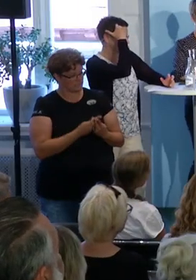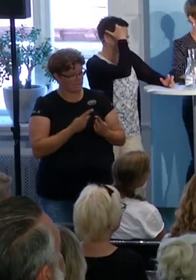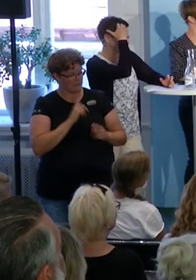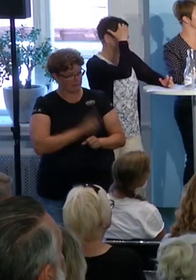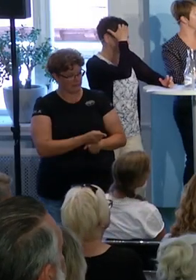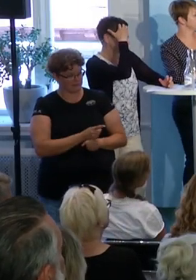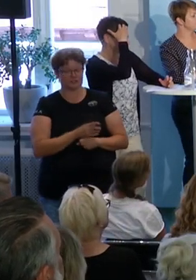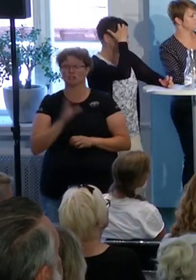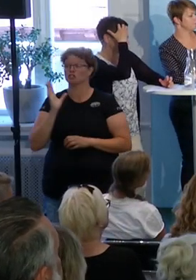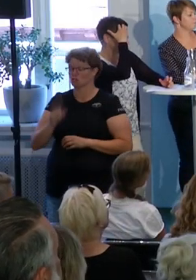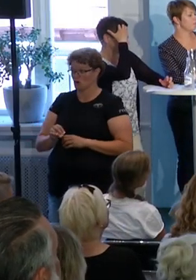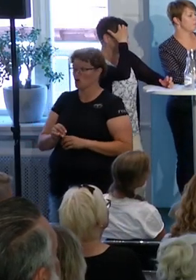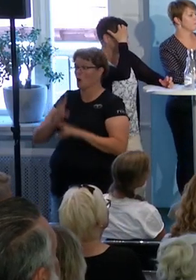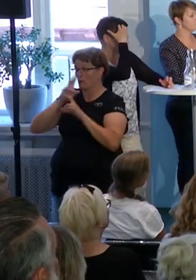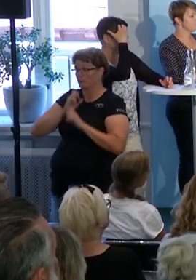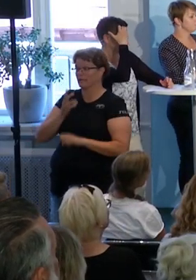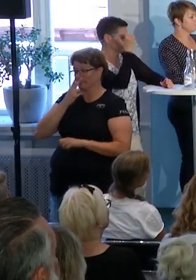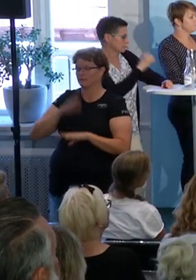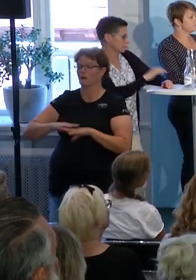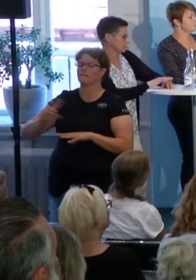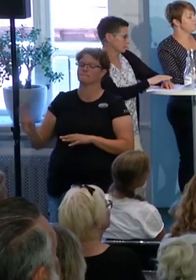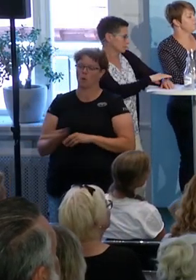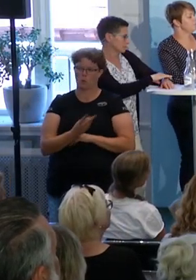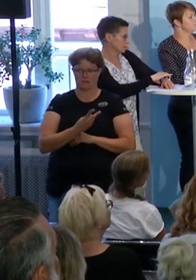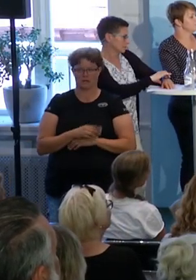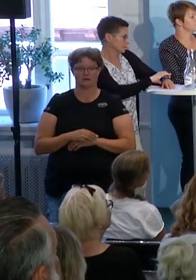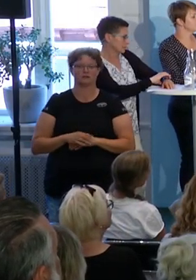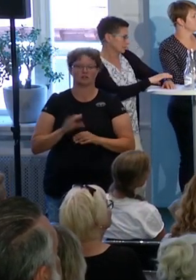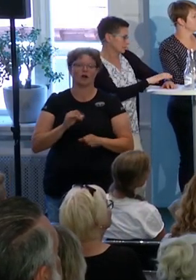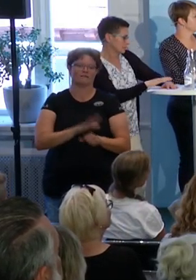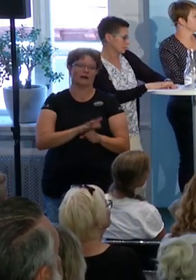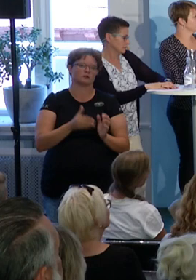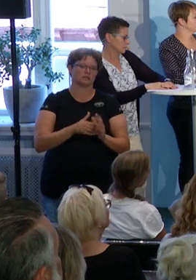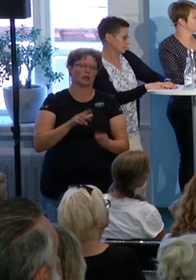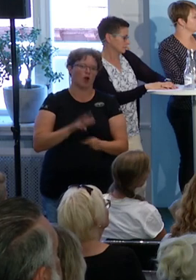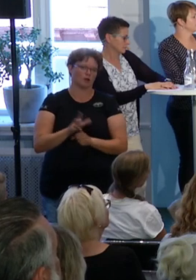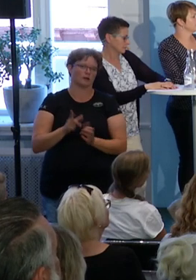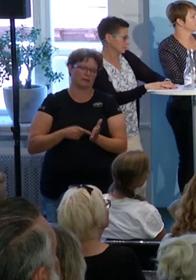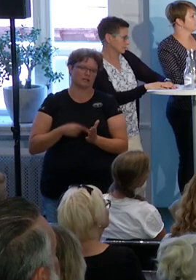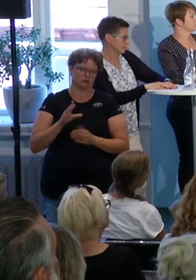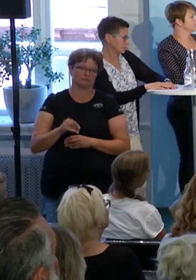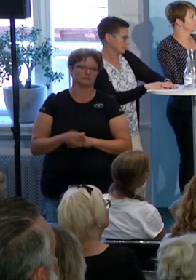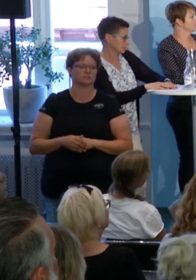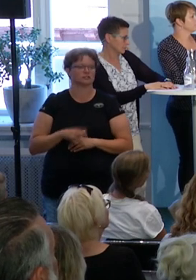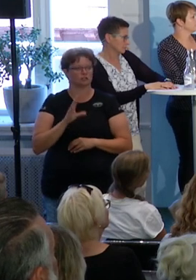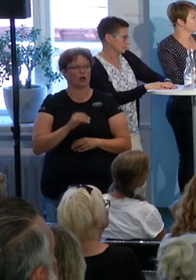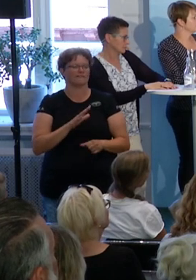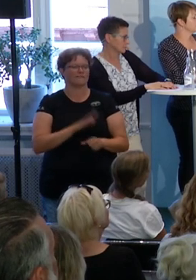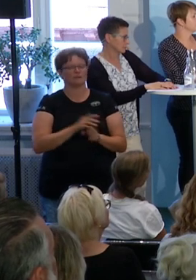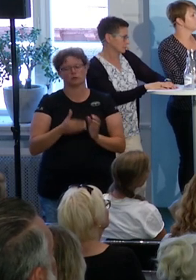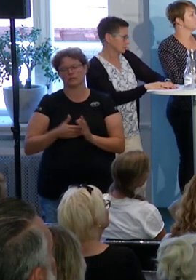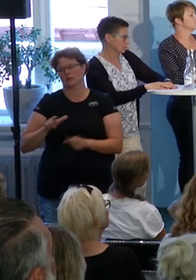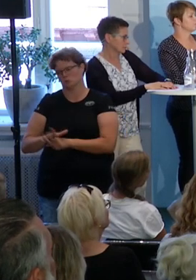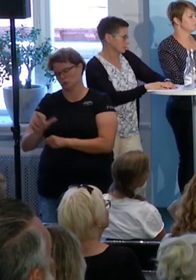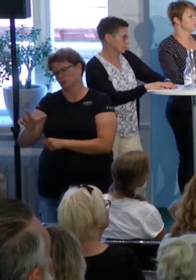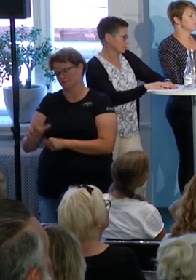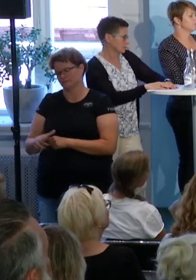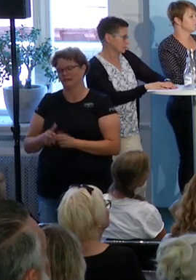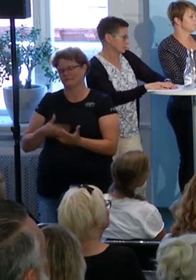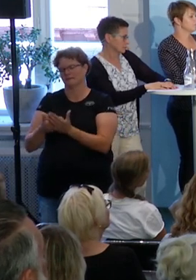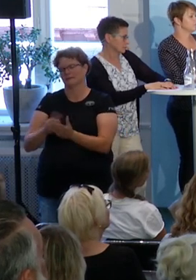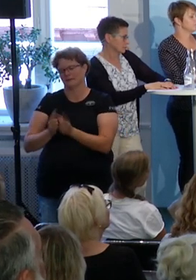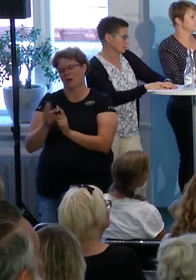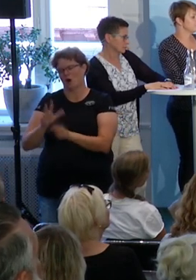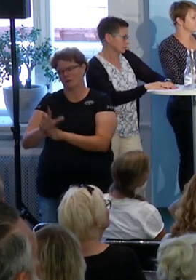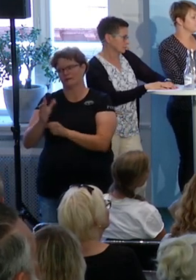Ja, utredaren tittar på båda delarna. Ja, även 15-18 menar jag. Precis, det. Ja, 15-17 ja. Fast du fyller 18. Ja.